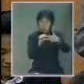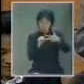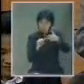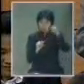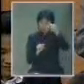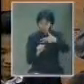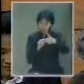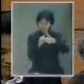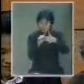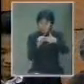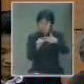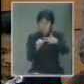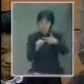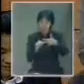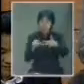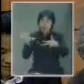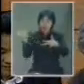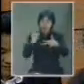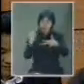สามอันนี้มันมาอย่างไรครับ